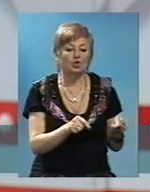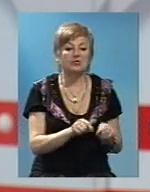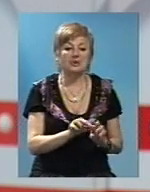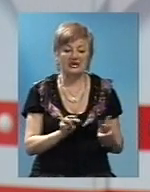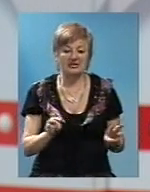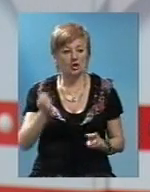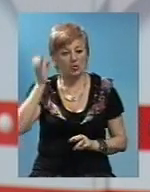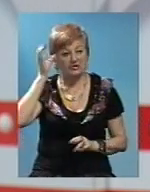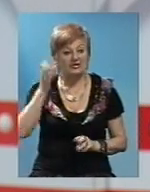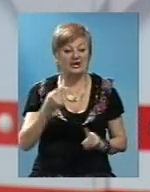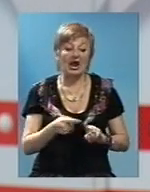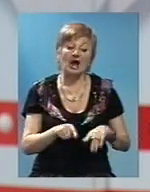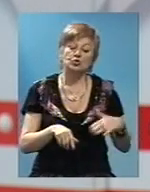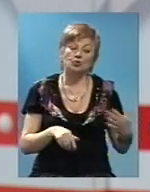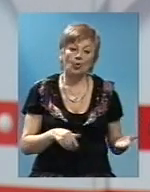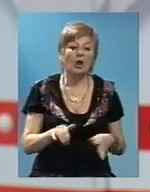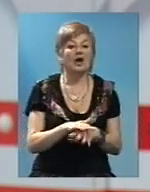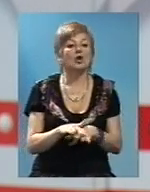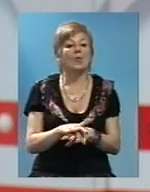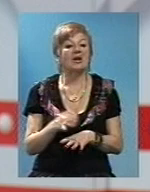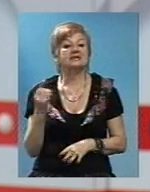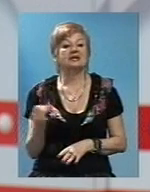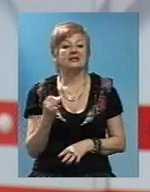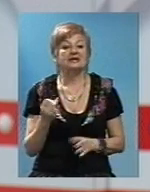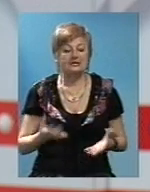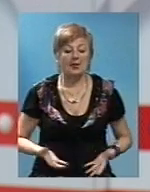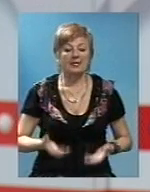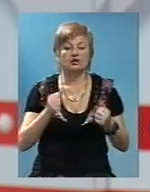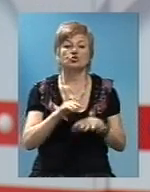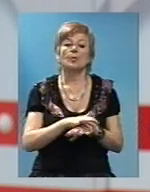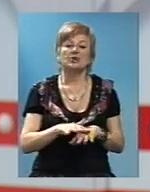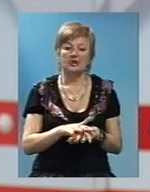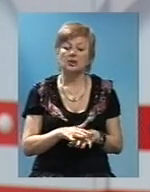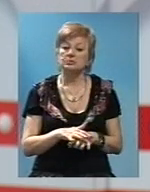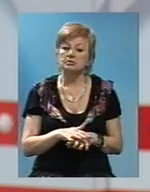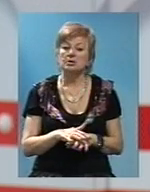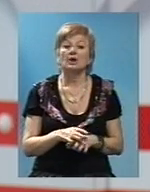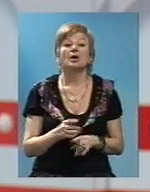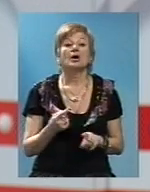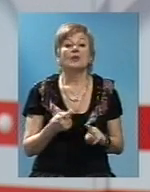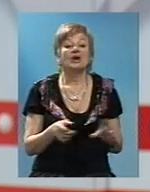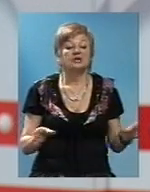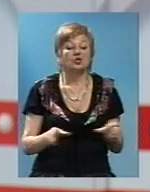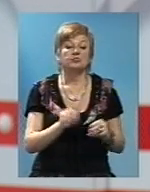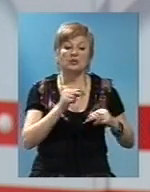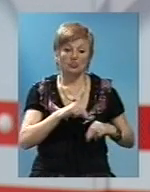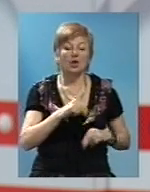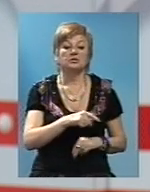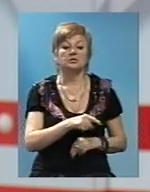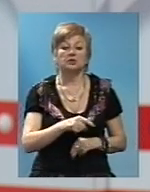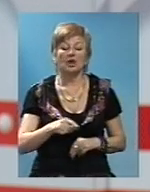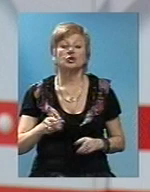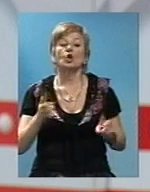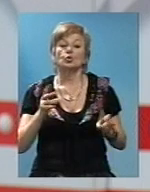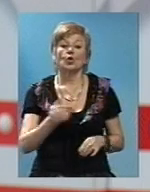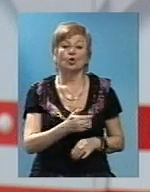з одного боку, і з іншого боку, громадських ініціатив за підтримки міжнародних донорських організацій. Тобто ця співпраця потихеньку йде. Але я